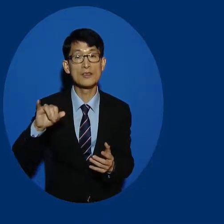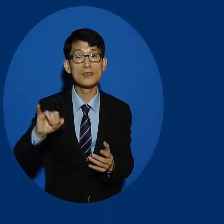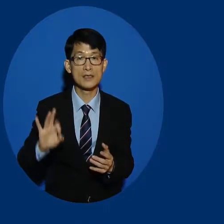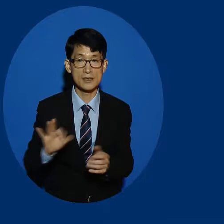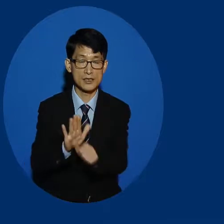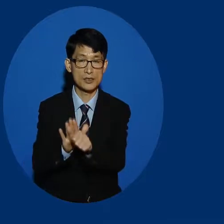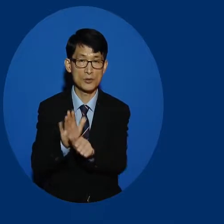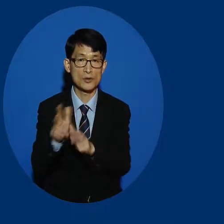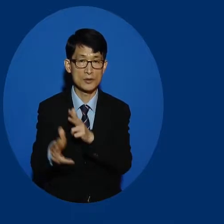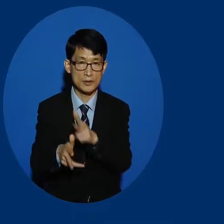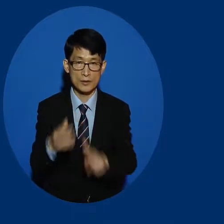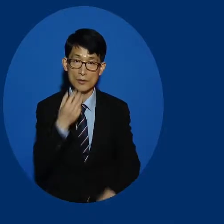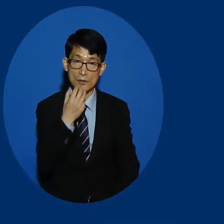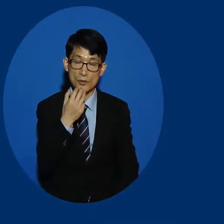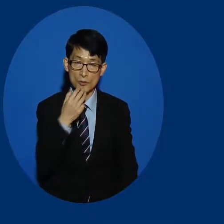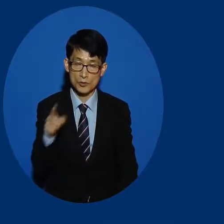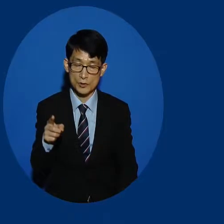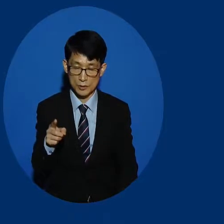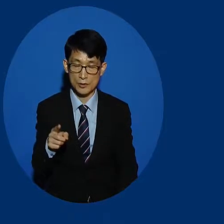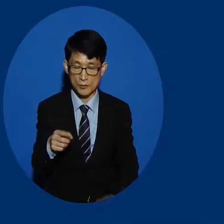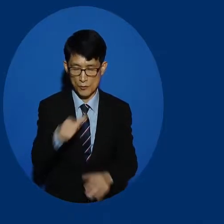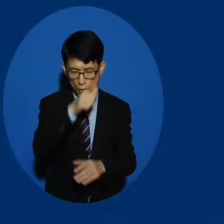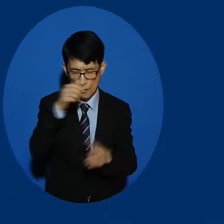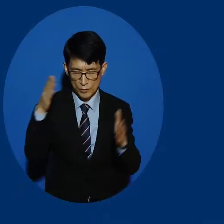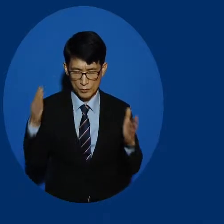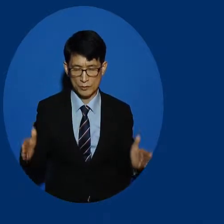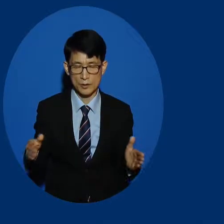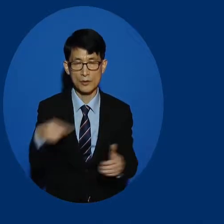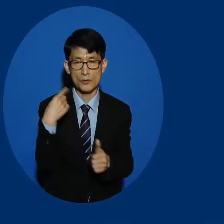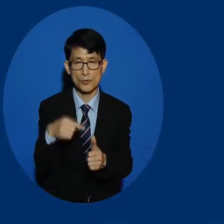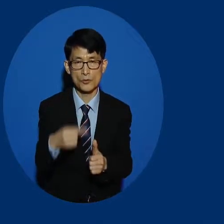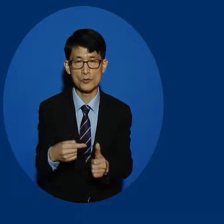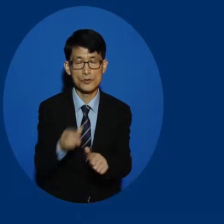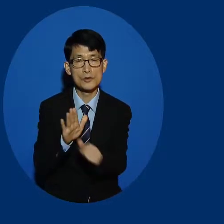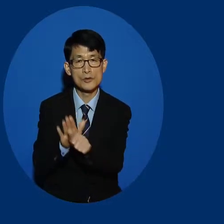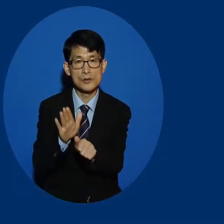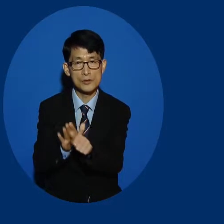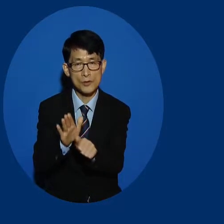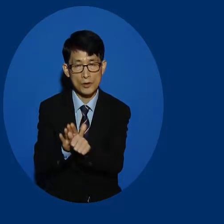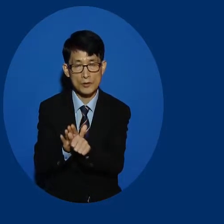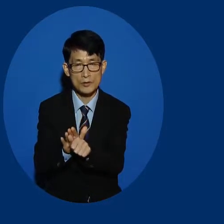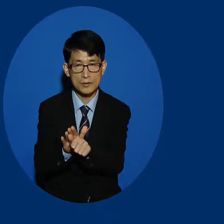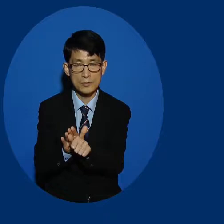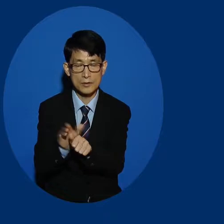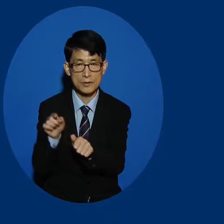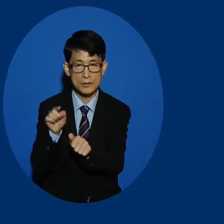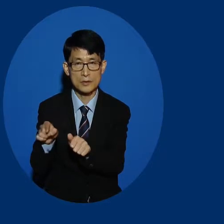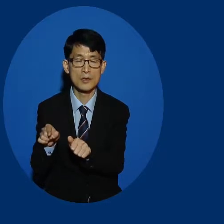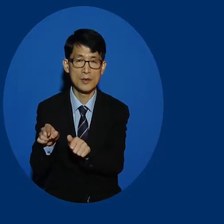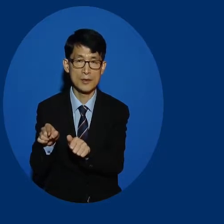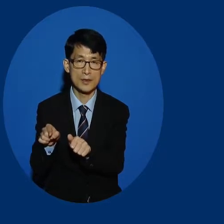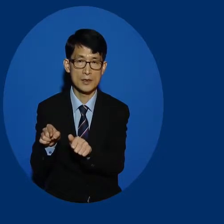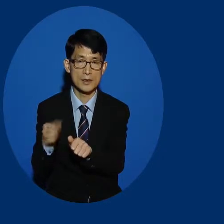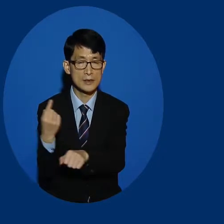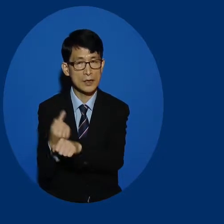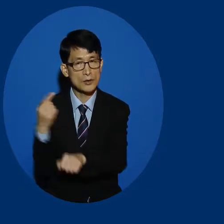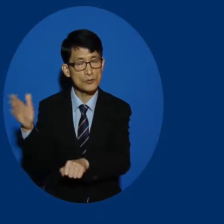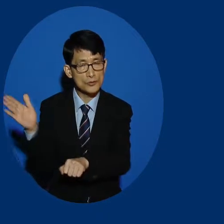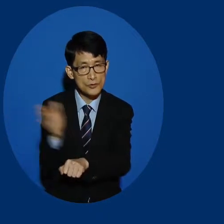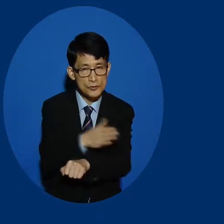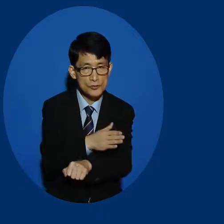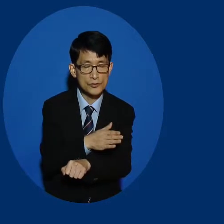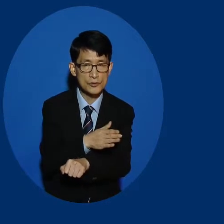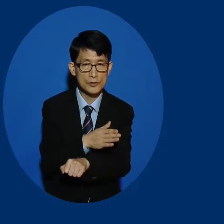서울시 평생교육진흥원에서는 평생교육기관 컨설팅 지원 사업을 해요. 작년부터는 그